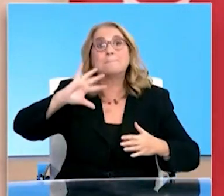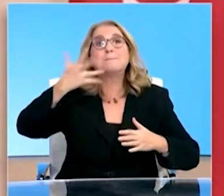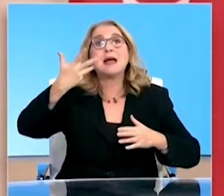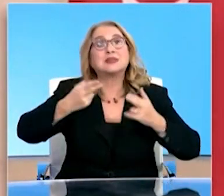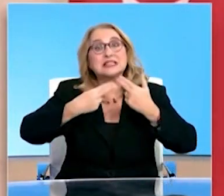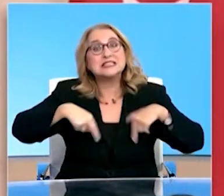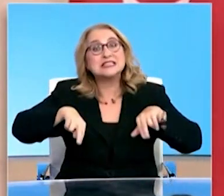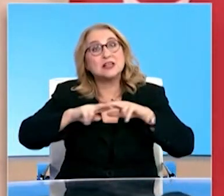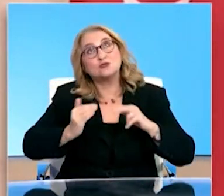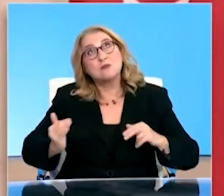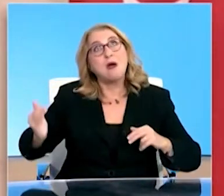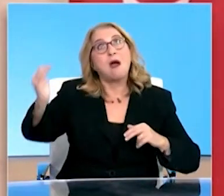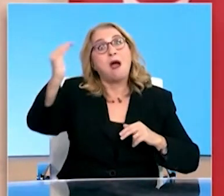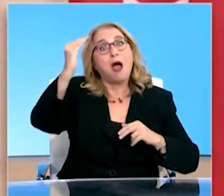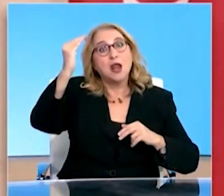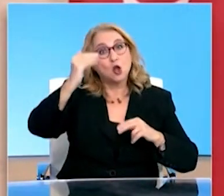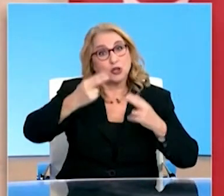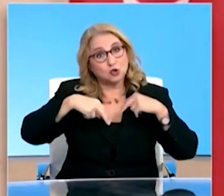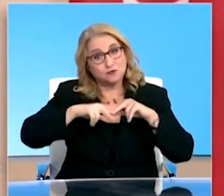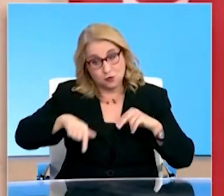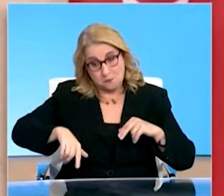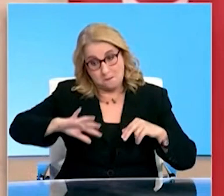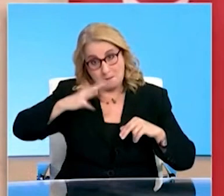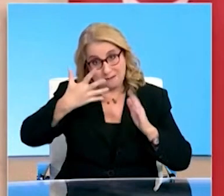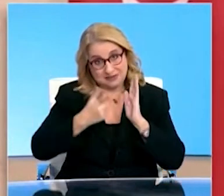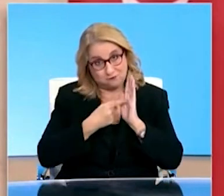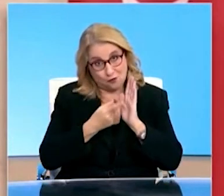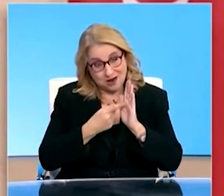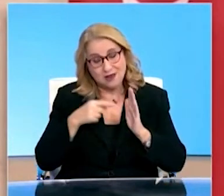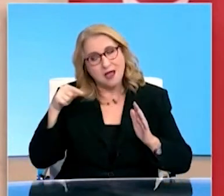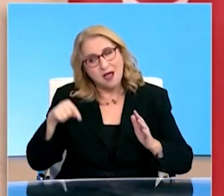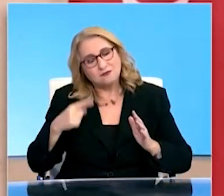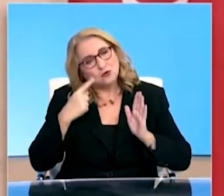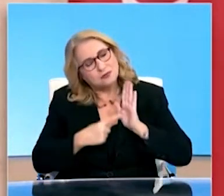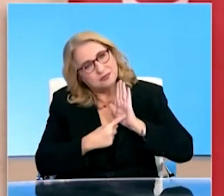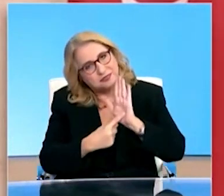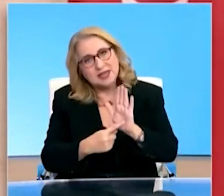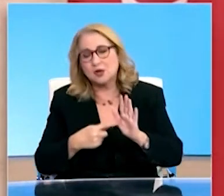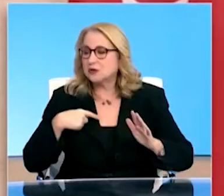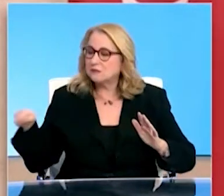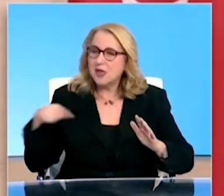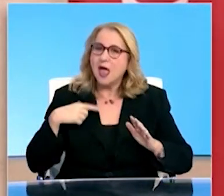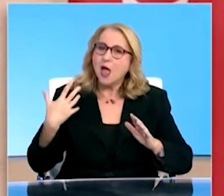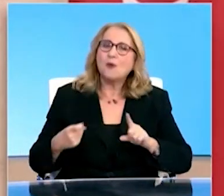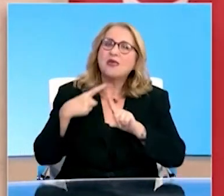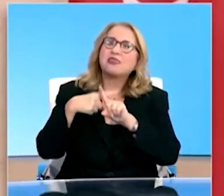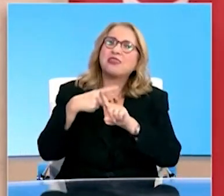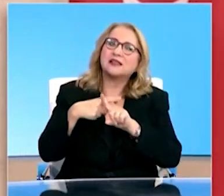συνεδρίαση του Ανώτατου Στρατιωτικού Συμβουλίου αποτελεί ένδειξη αυτής της πρόθεσης. Πιστεύω ότι δεν